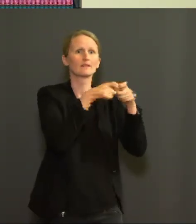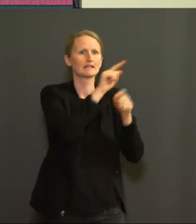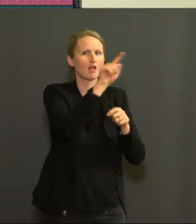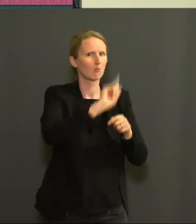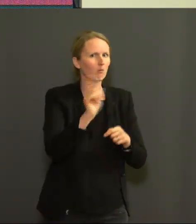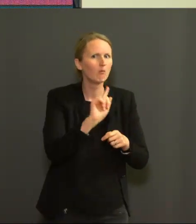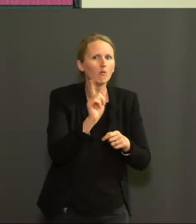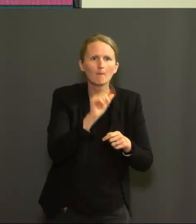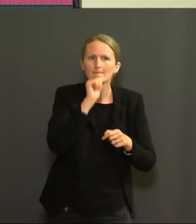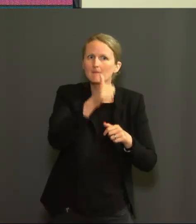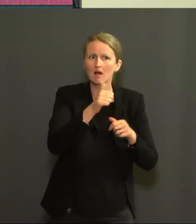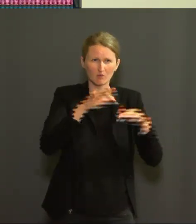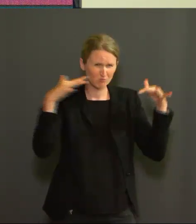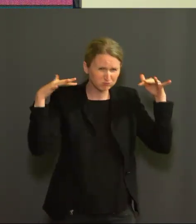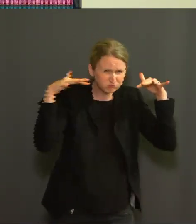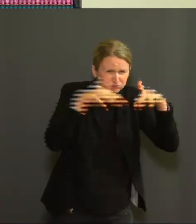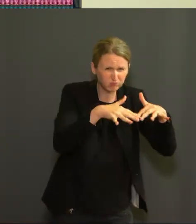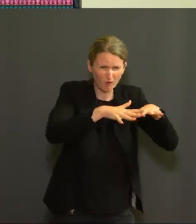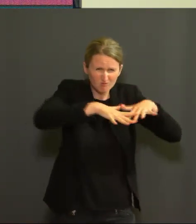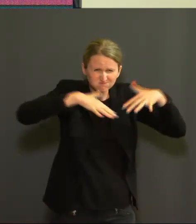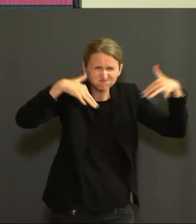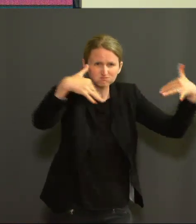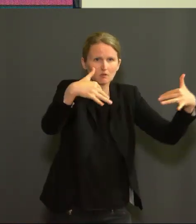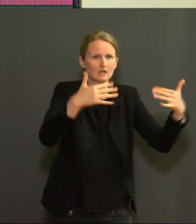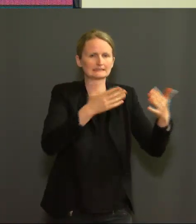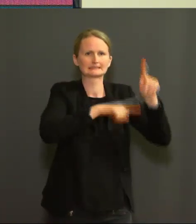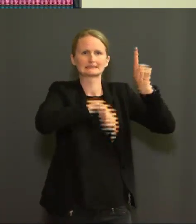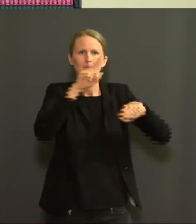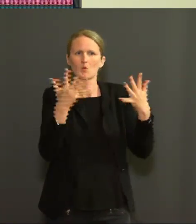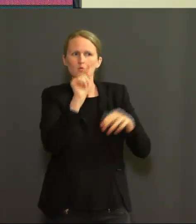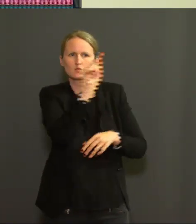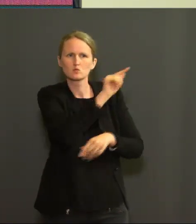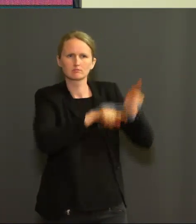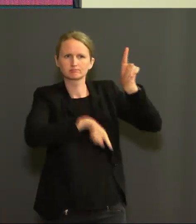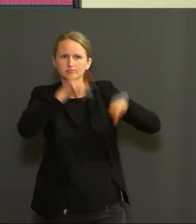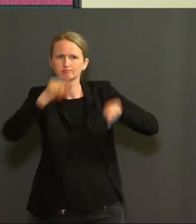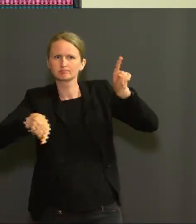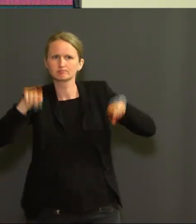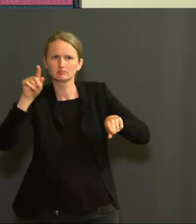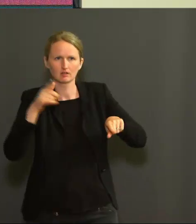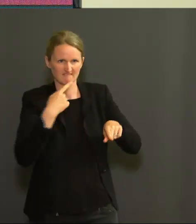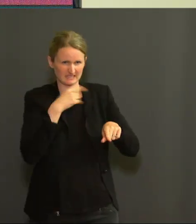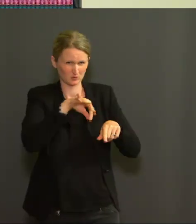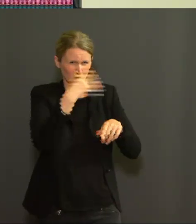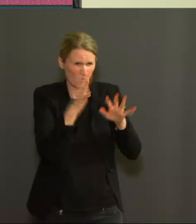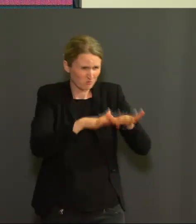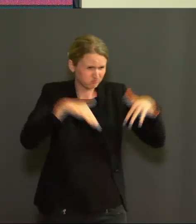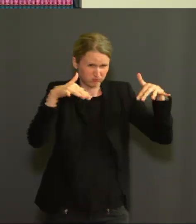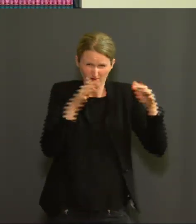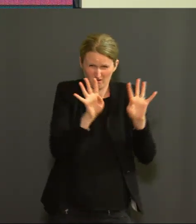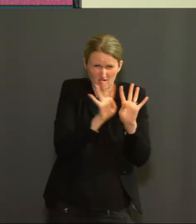occupées, presque comme, je dirais, au temps jadis, et avec donc une proximité entre les supporters qui était pour le moins